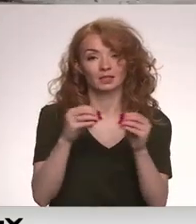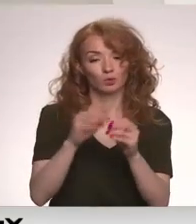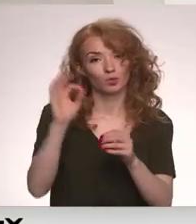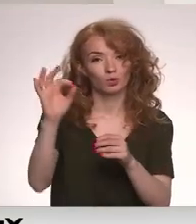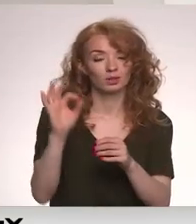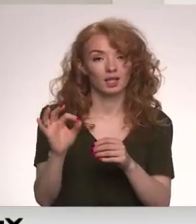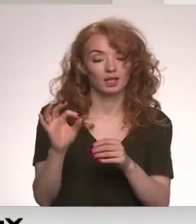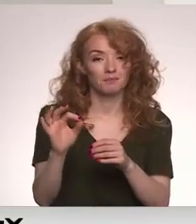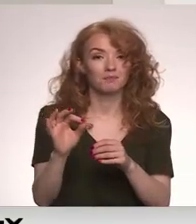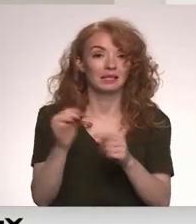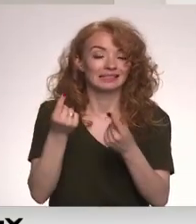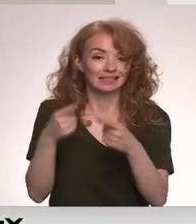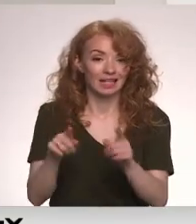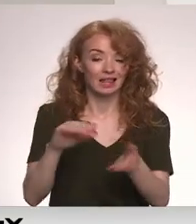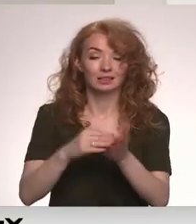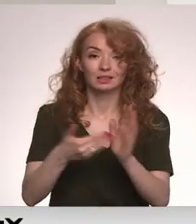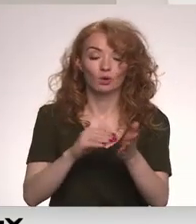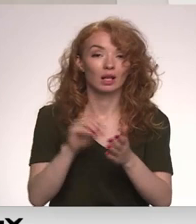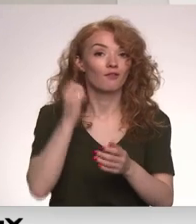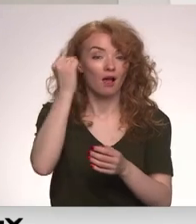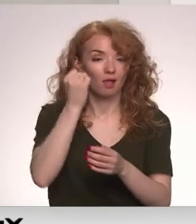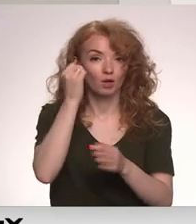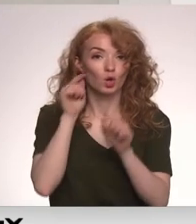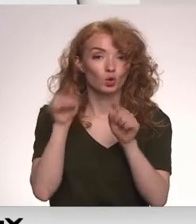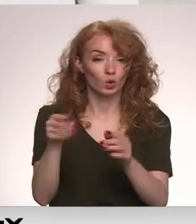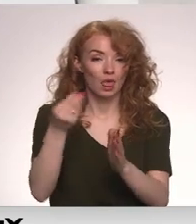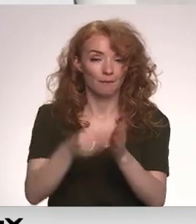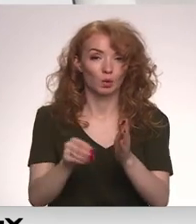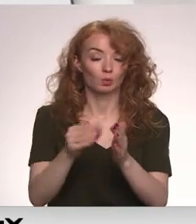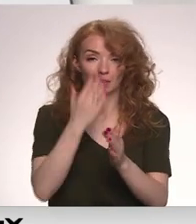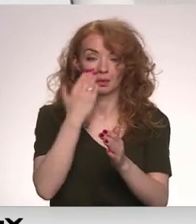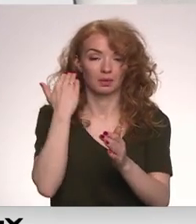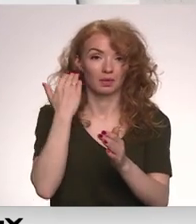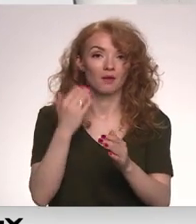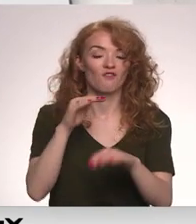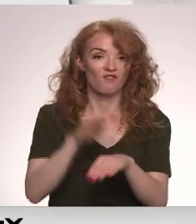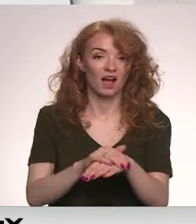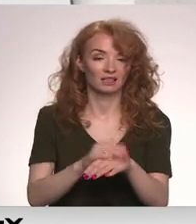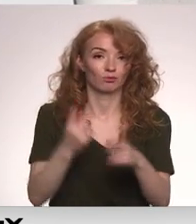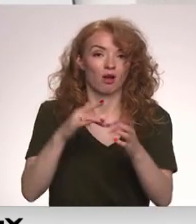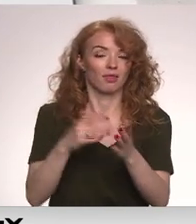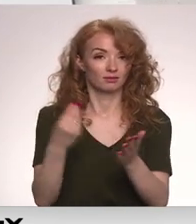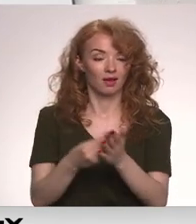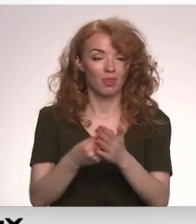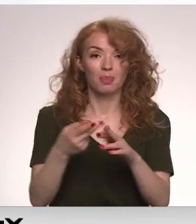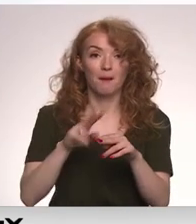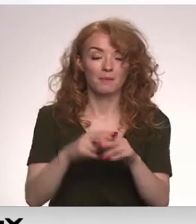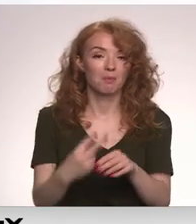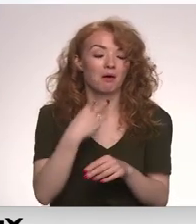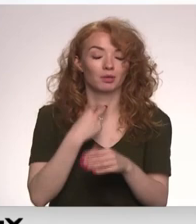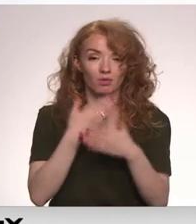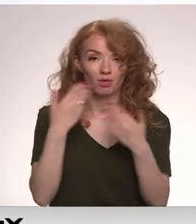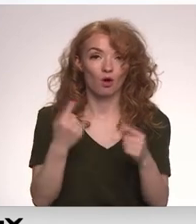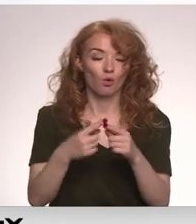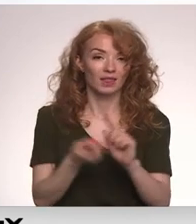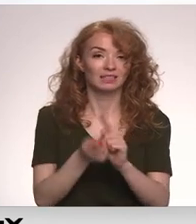10%. Nedaudz citādāk situācija ir Valmierā. Tur iepirkums veikts nesen pēc faktiskajām tirgus cenām. Tādēļ pārsteigumi nav